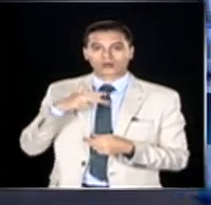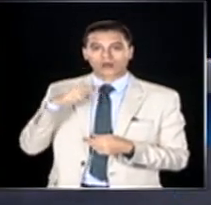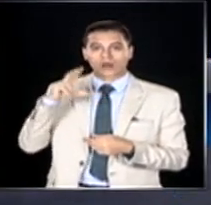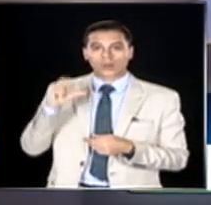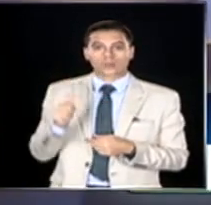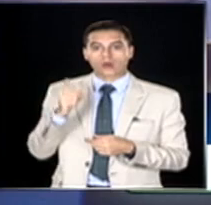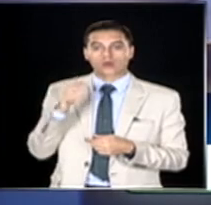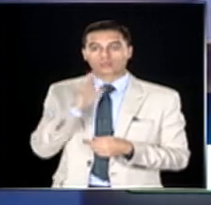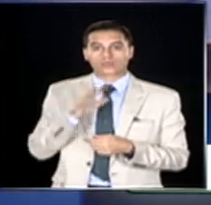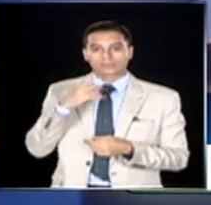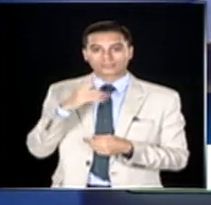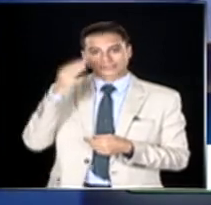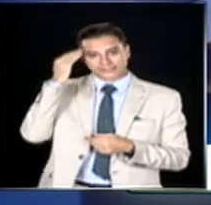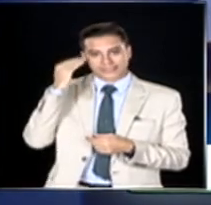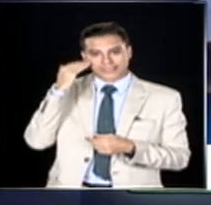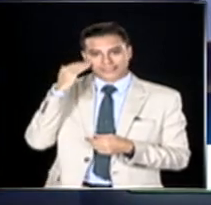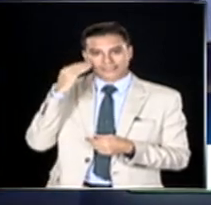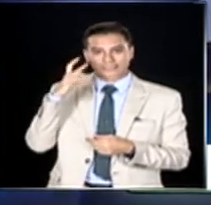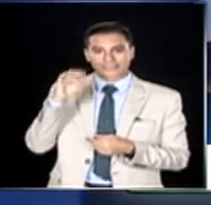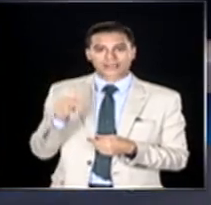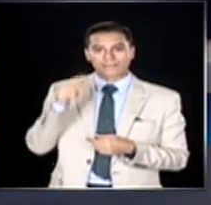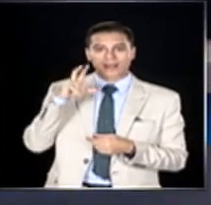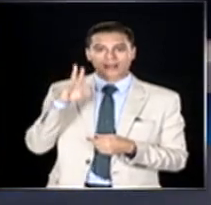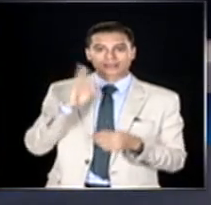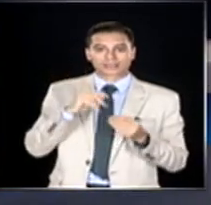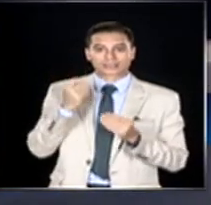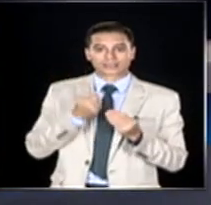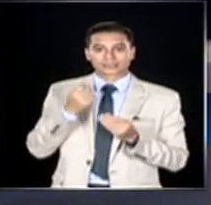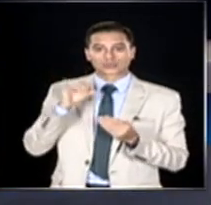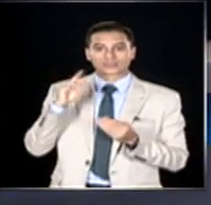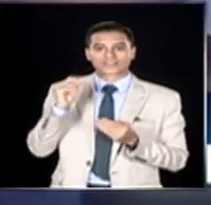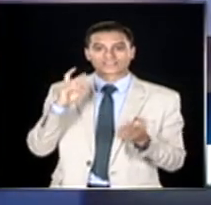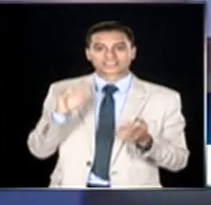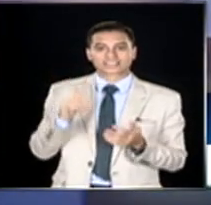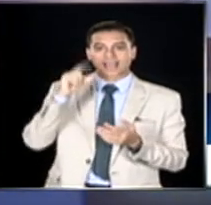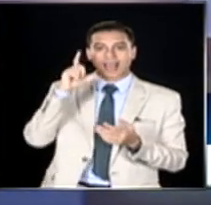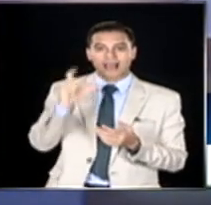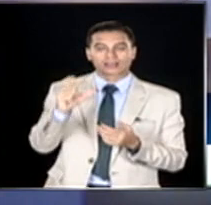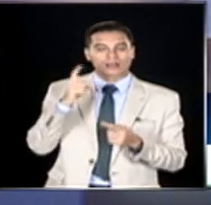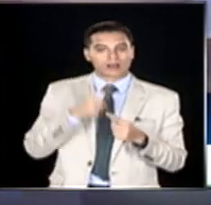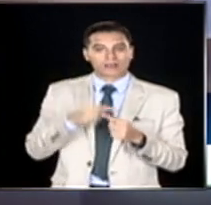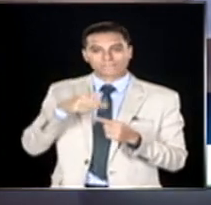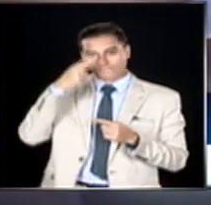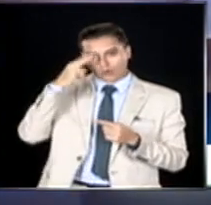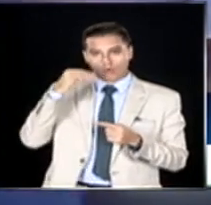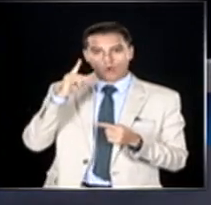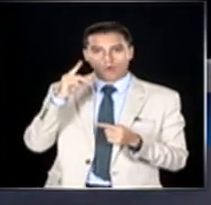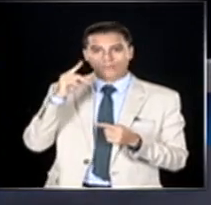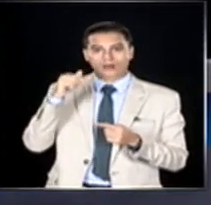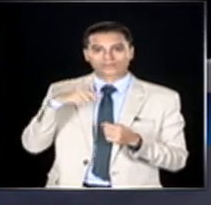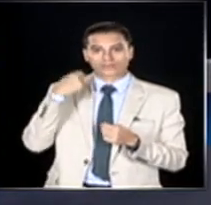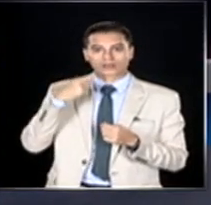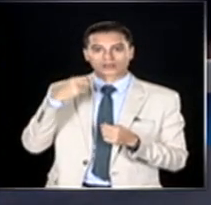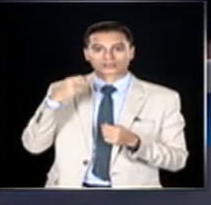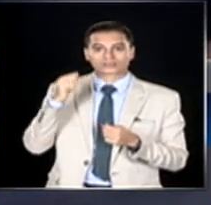صح. سيدة الزمالك هي رواية الكاتب مصري معاصر، فمن هو؟ يوسف زيدان. غلط. من قام بدور عمر في فيلم عصابة الدكتور عمر؟